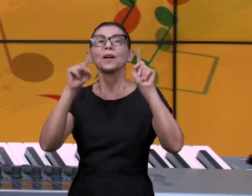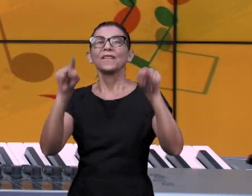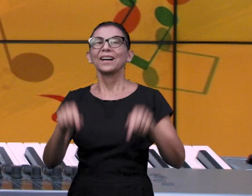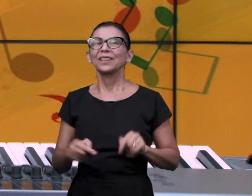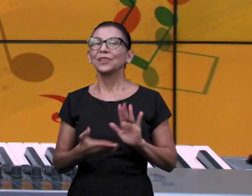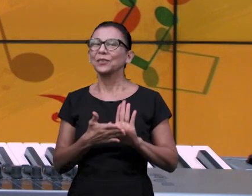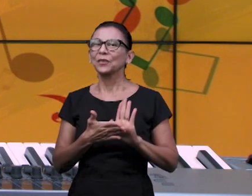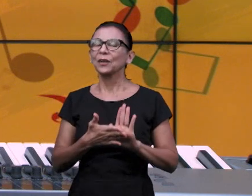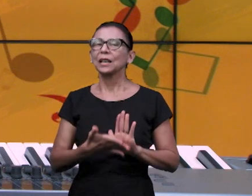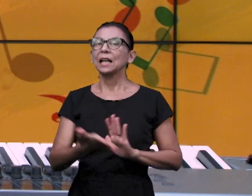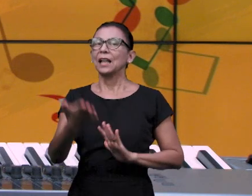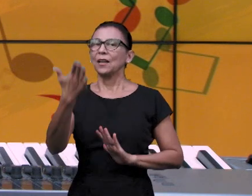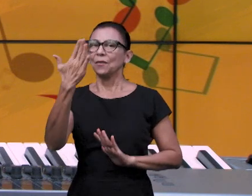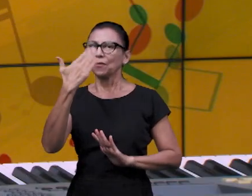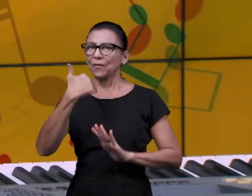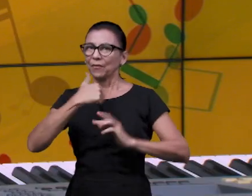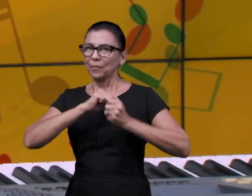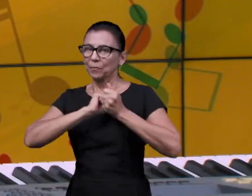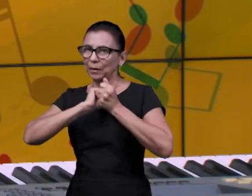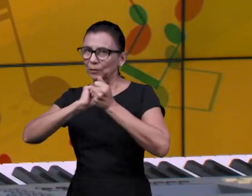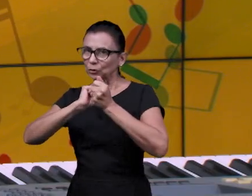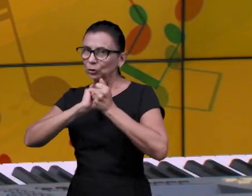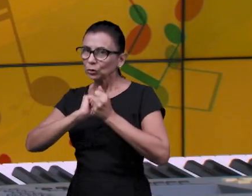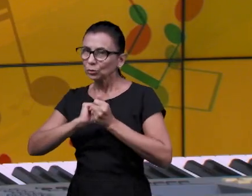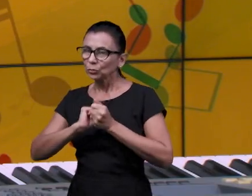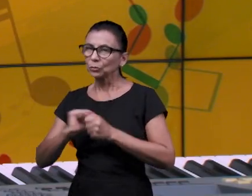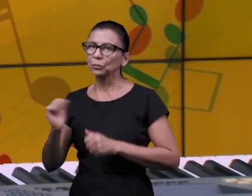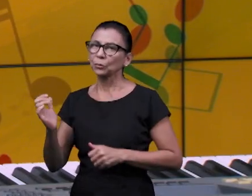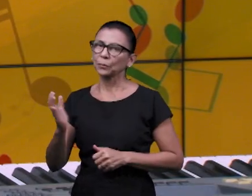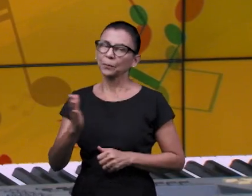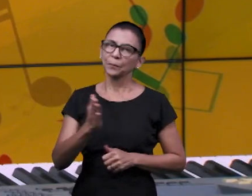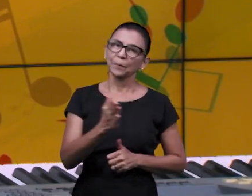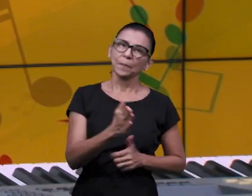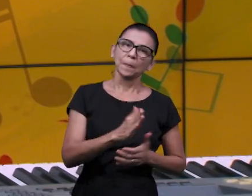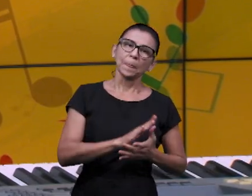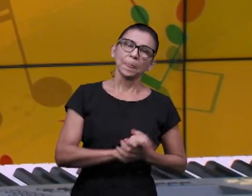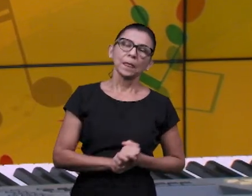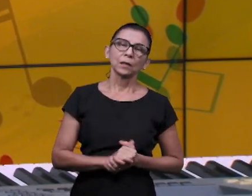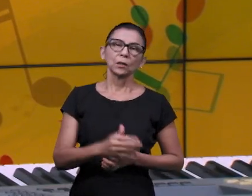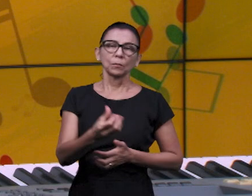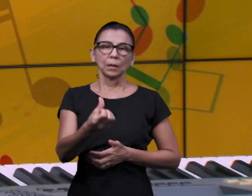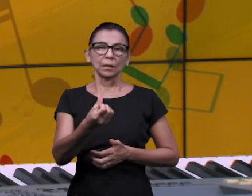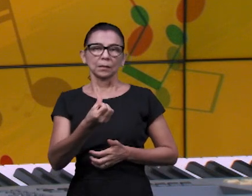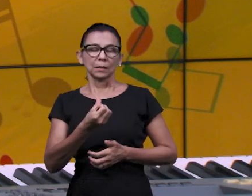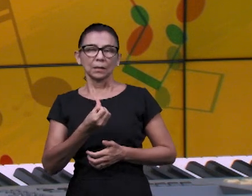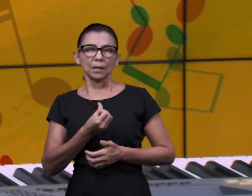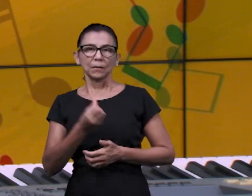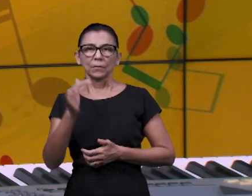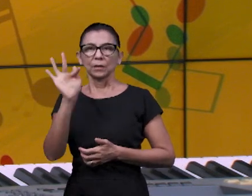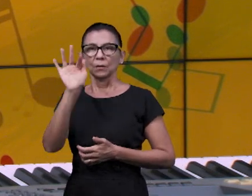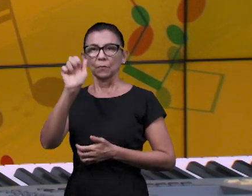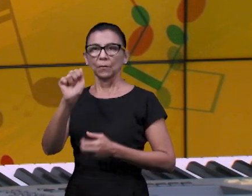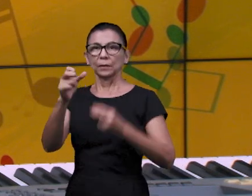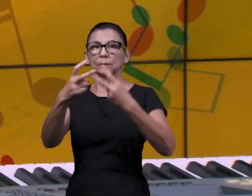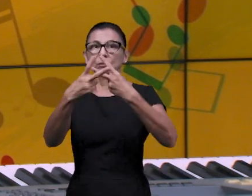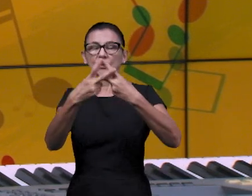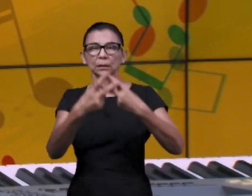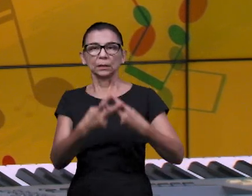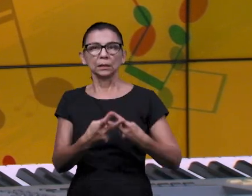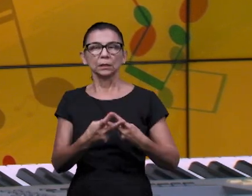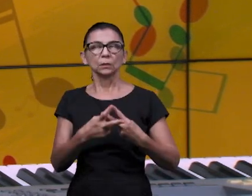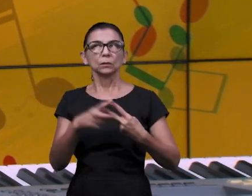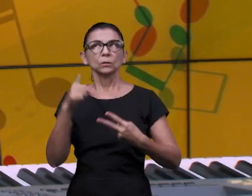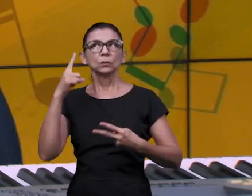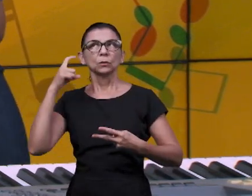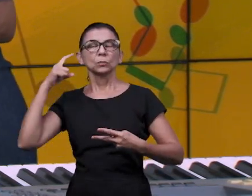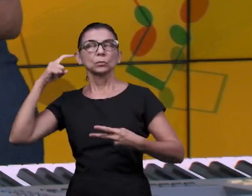Donc, quand nous avons ici le Fa jazz, nous nous retrouvons dans la tonalité